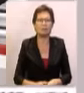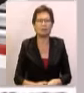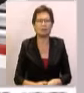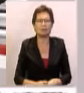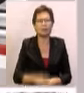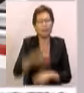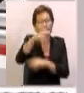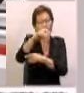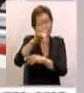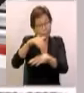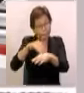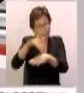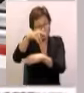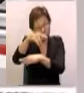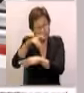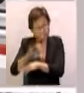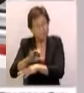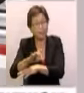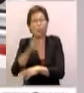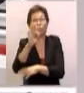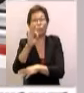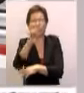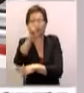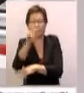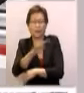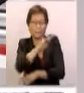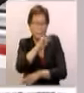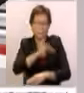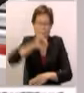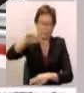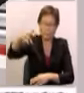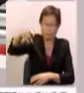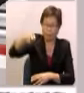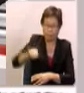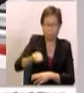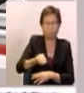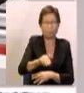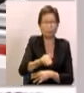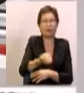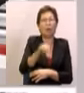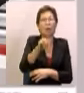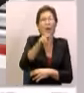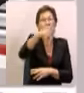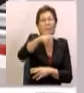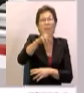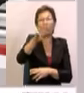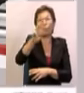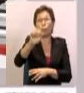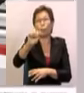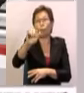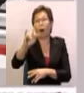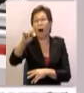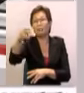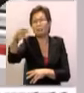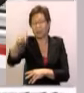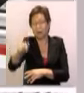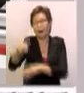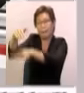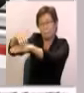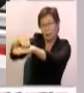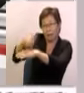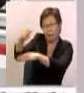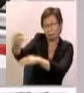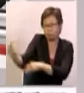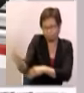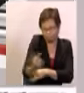Dalam sidang media sama, Tan Sri Fuzi berkata Menteri di Jabatan Perdana Menteri P. Wetiamurti akan dipanggil untuk memberikan keterangan hari ini